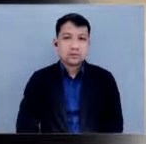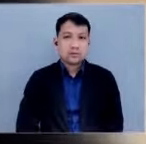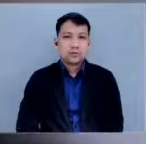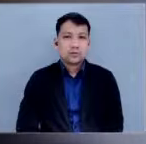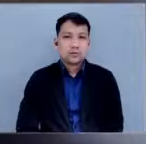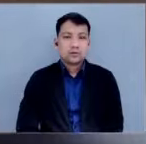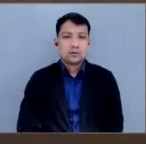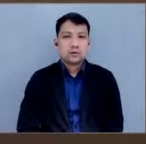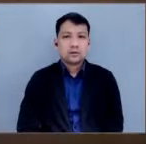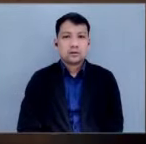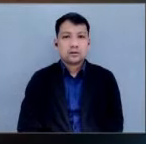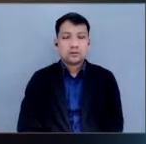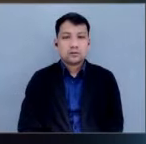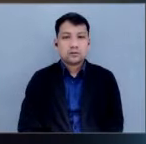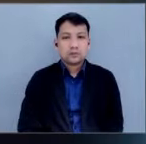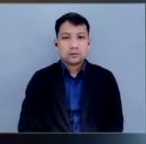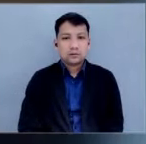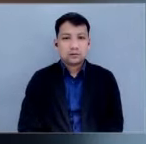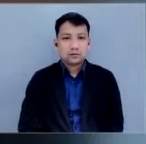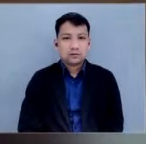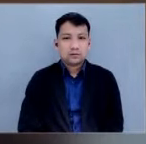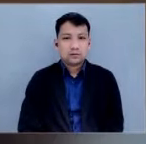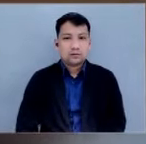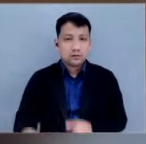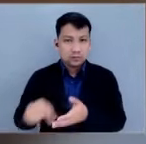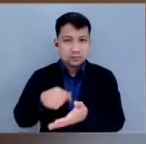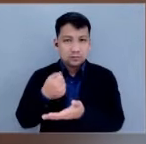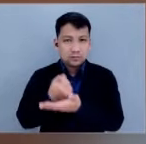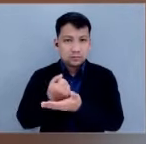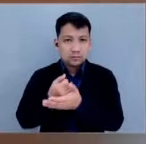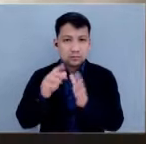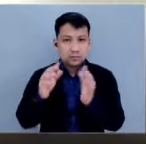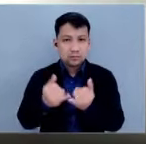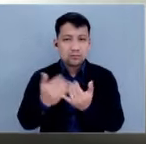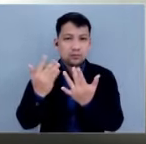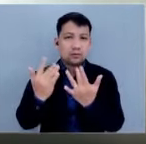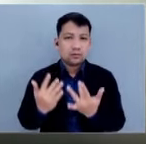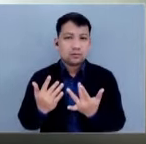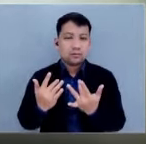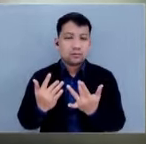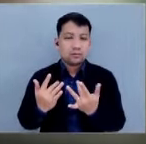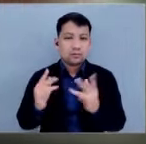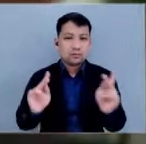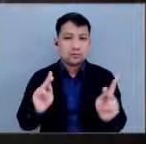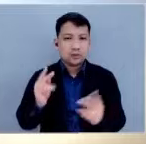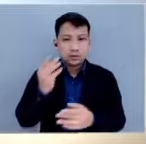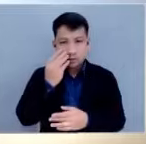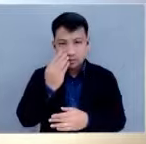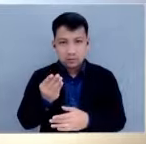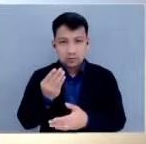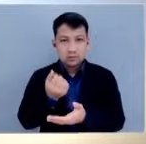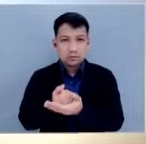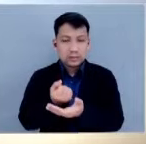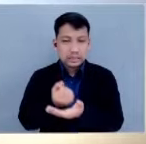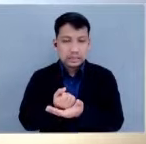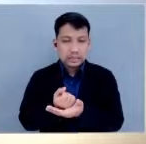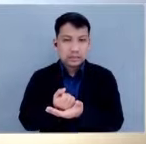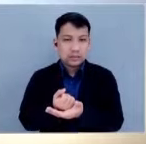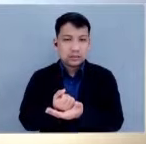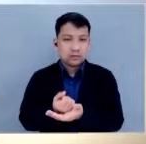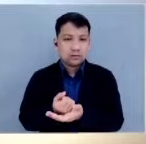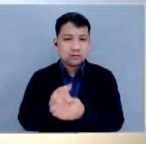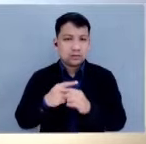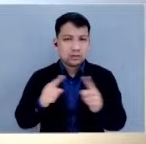kayo. Barangay na nagpapasawa sa tao. Maawa naman yung tao, hindi lang sinasawa ng tao, ma'am. Kahit ilang beses